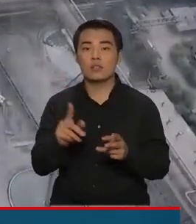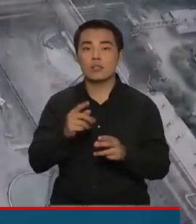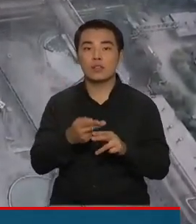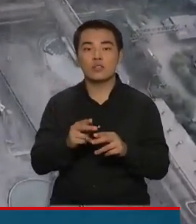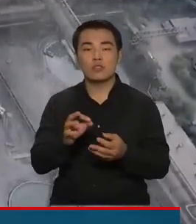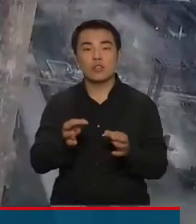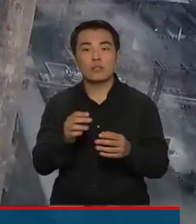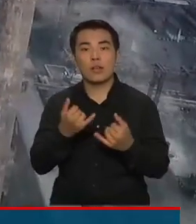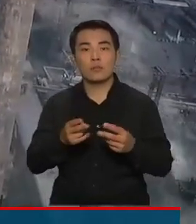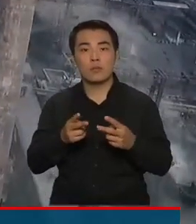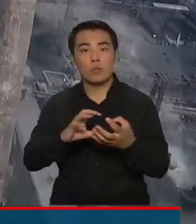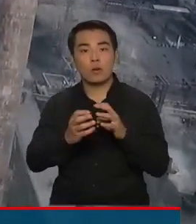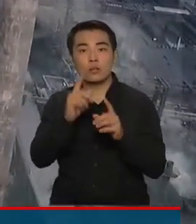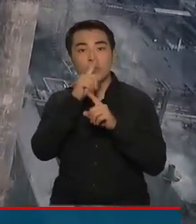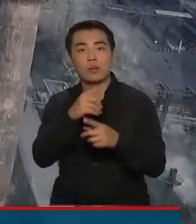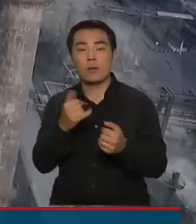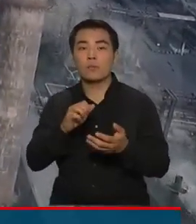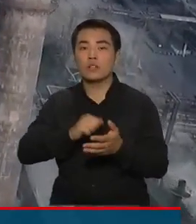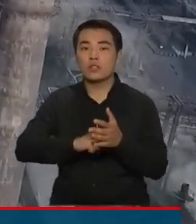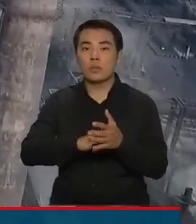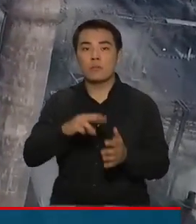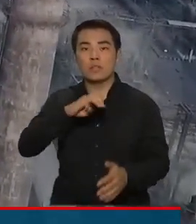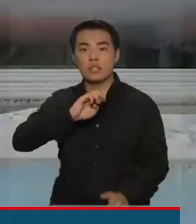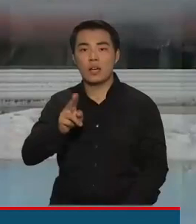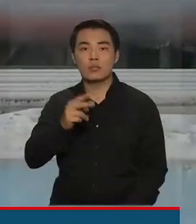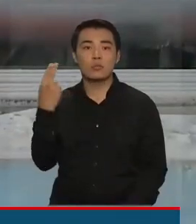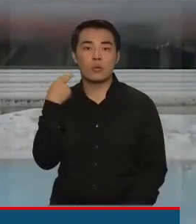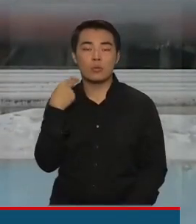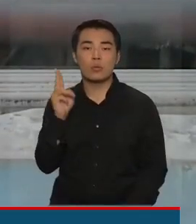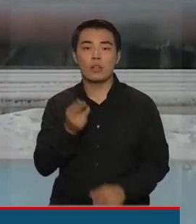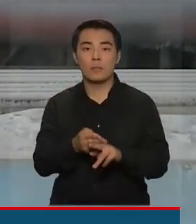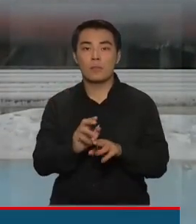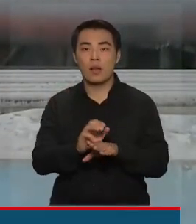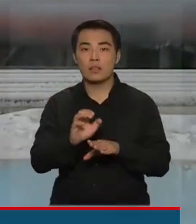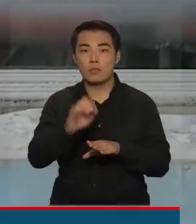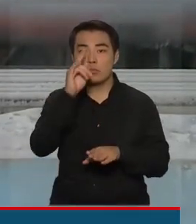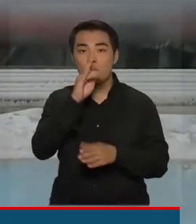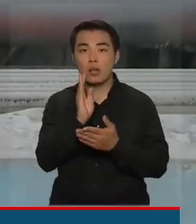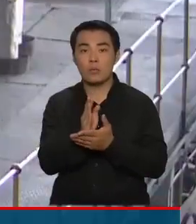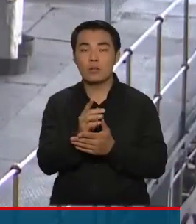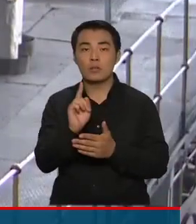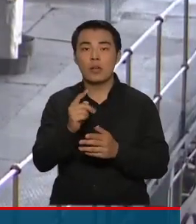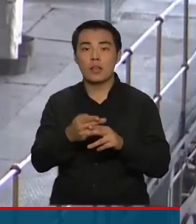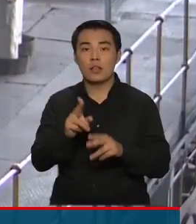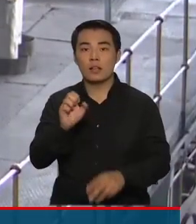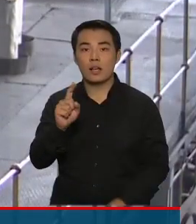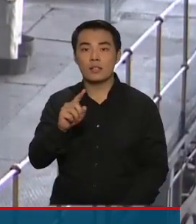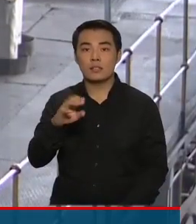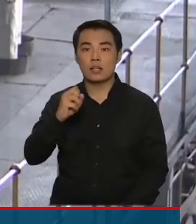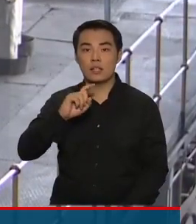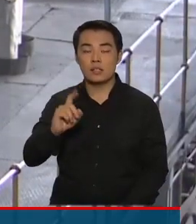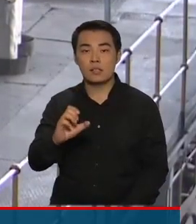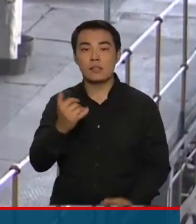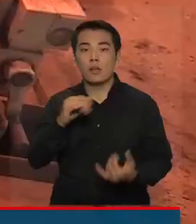нечем будет топить. А причина тому – миллиардные долги перед поставщиками топлива. Только перед «Кастрансгаз Аймах»